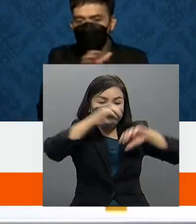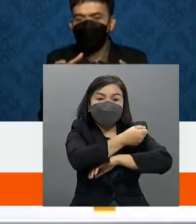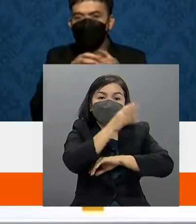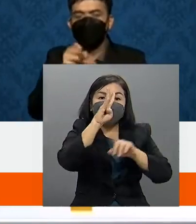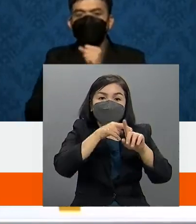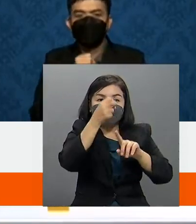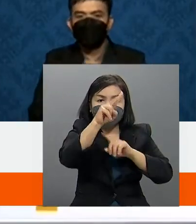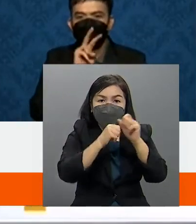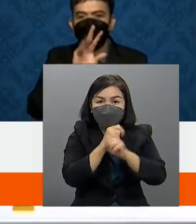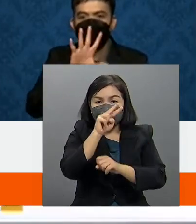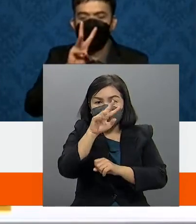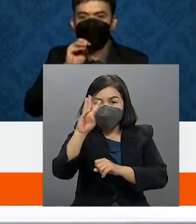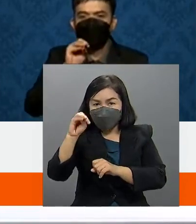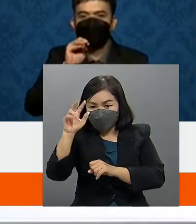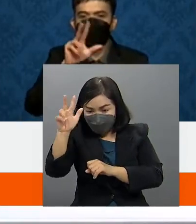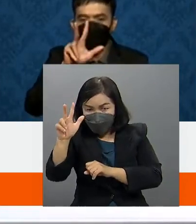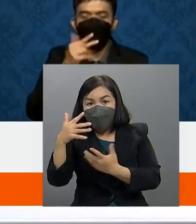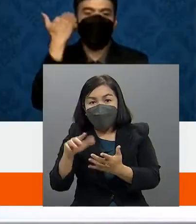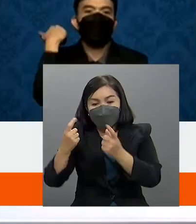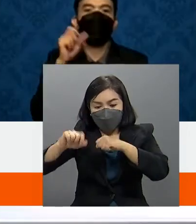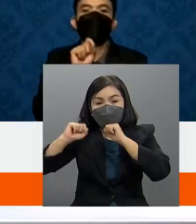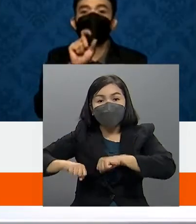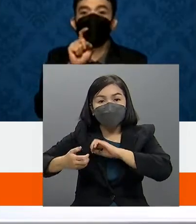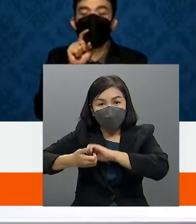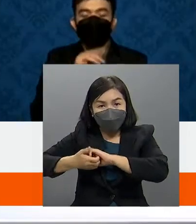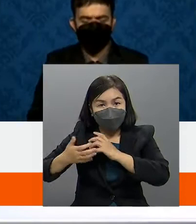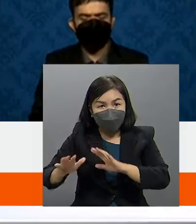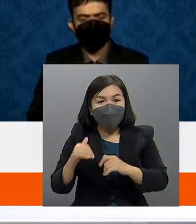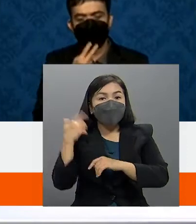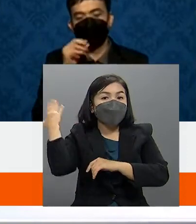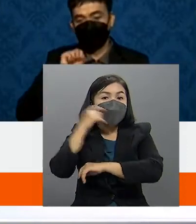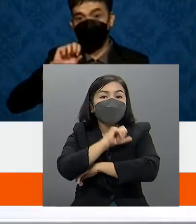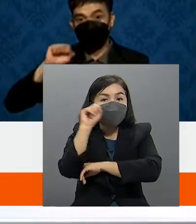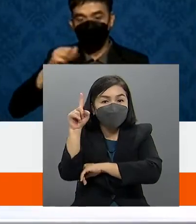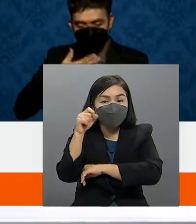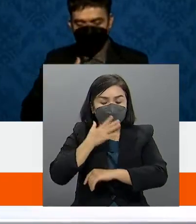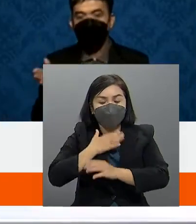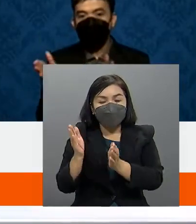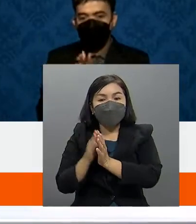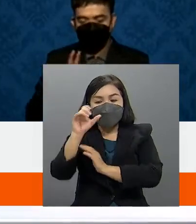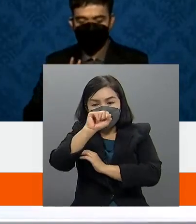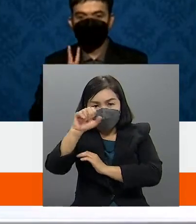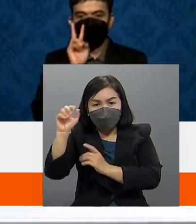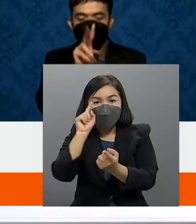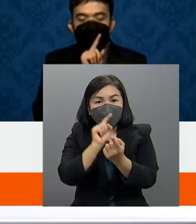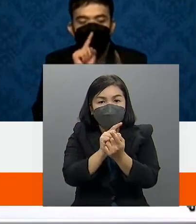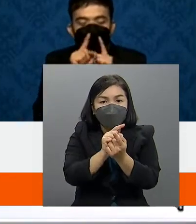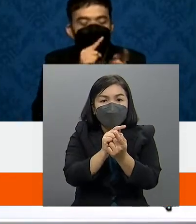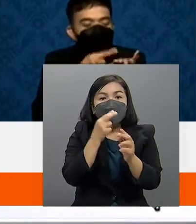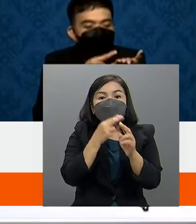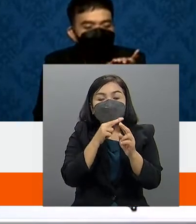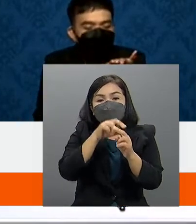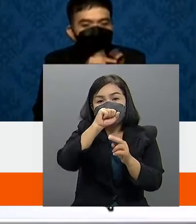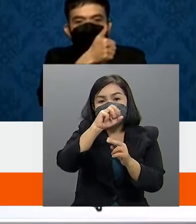ม2563เมื่อวันศุกร์ที่ผ่านมาดิฉันและท่านส.ส.อดิลานอลิสฮะได้พบคุณสมบูรณ์คำแพงที่ปรึกษาเครือข่ายจนะรักถิ่